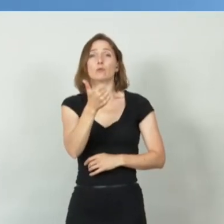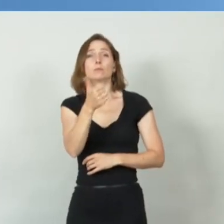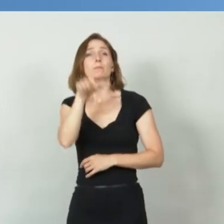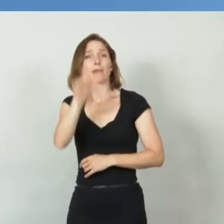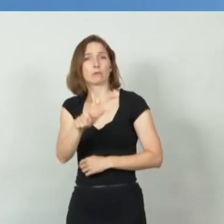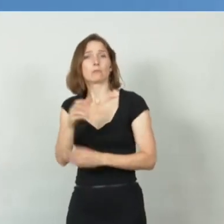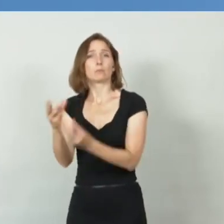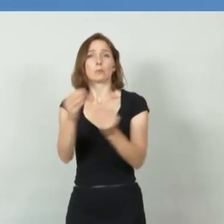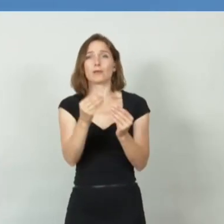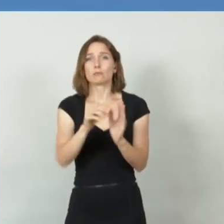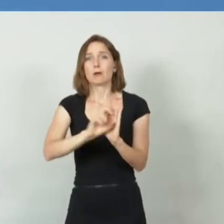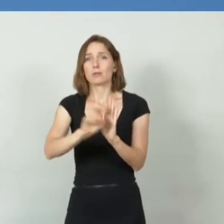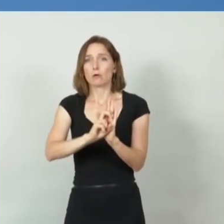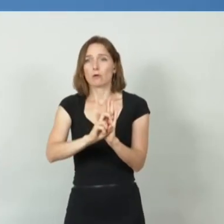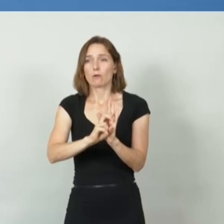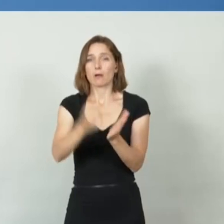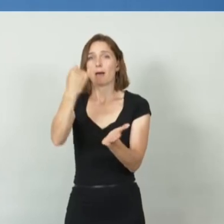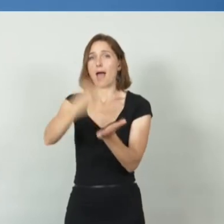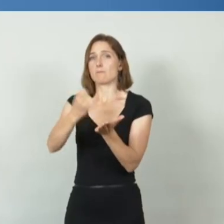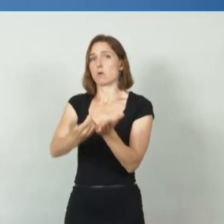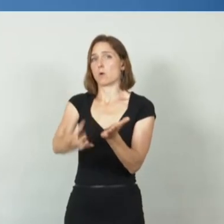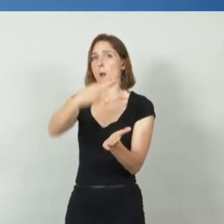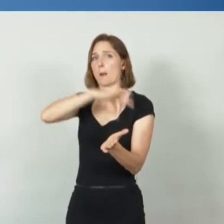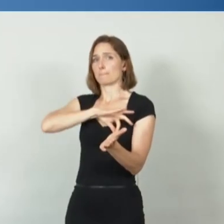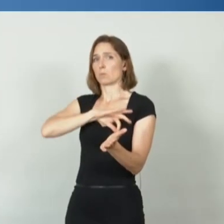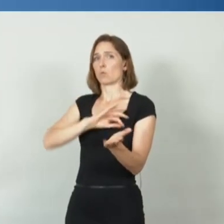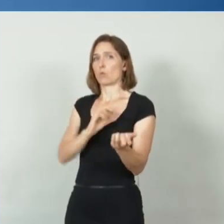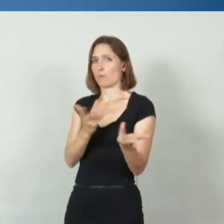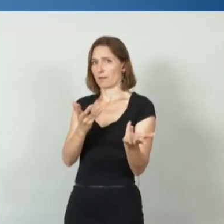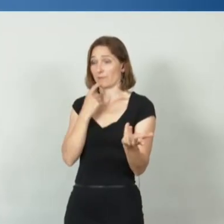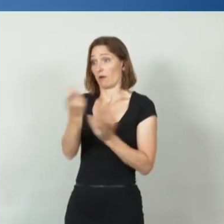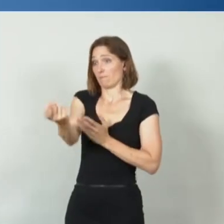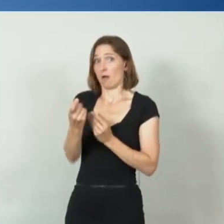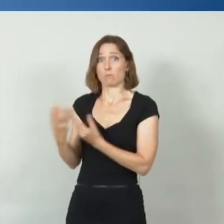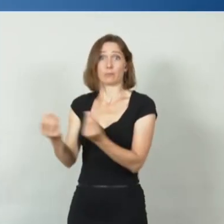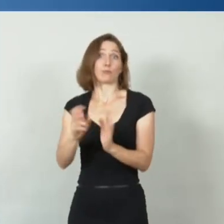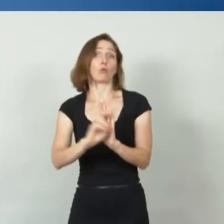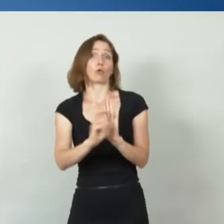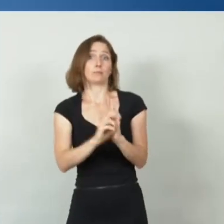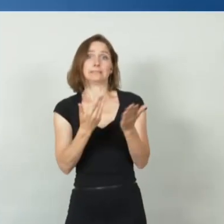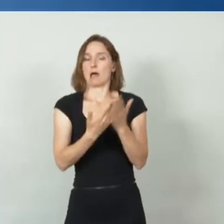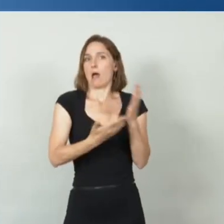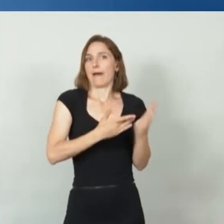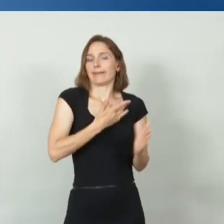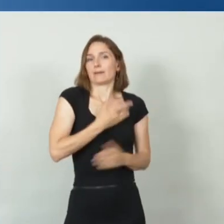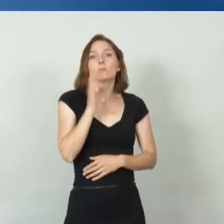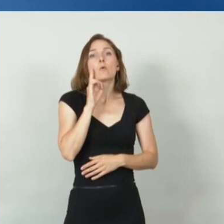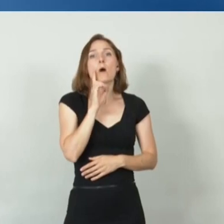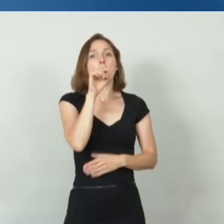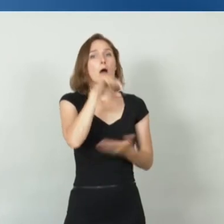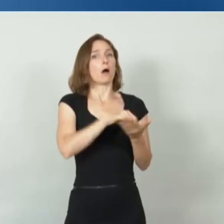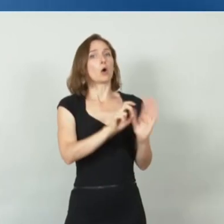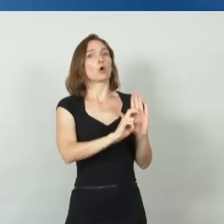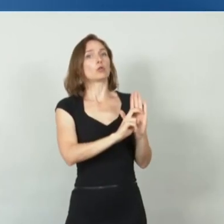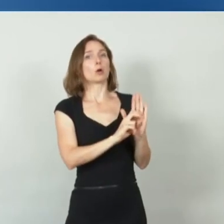touche aujourd'hui d'un pot c'est à dire de notre argent à nous Renaud Blois là aussi c'est intéressant puisqu'en l'occurrence à Grenoble la valeur est de